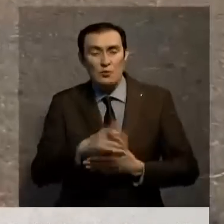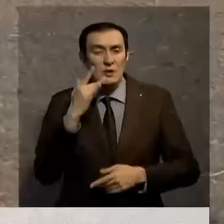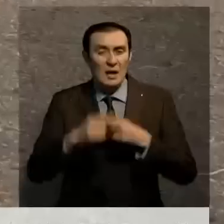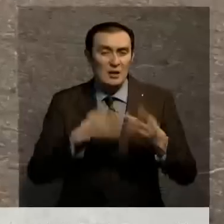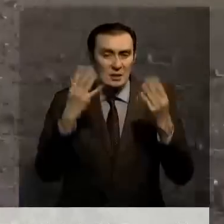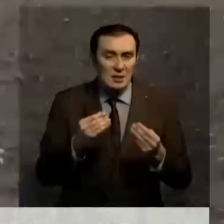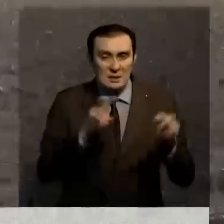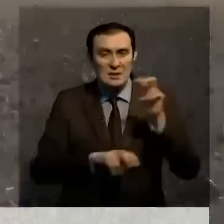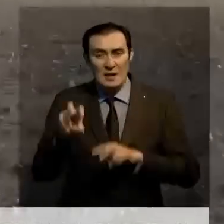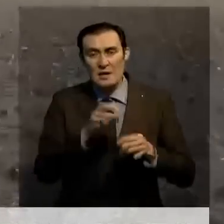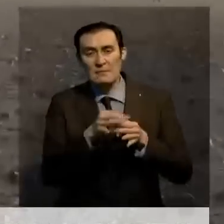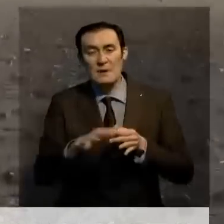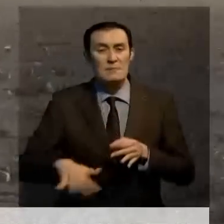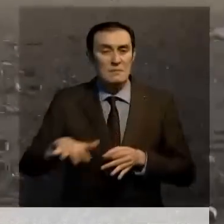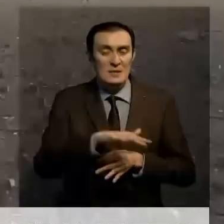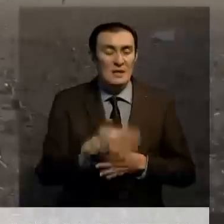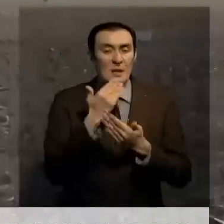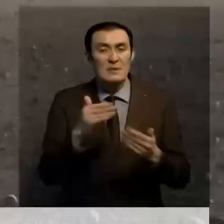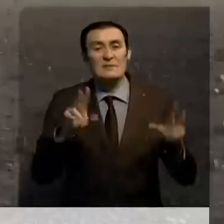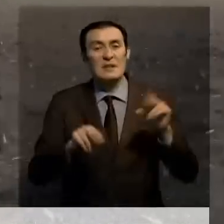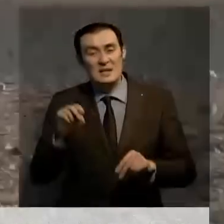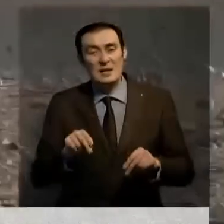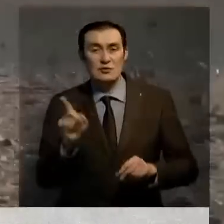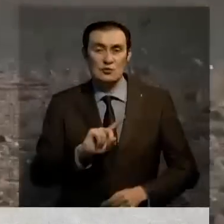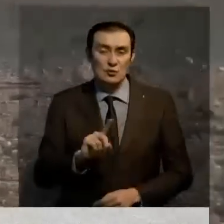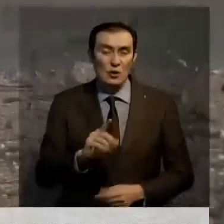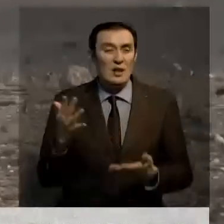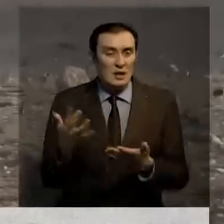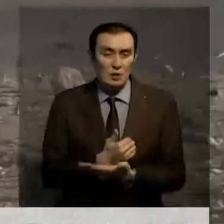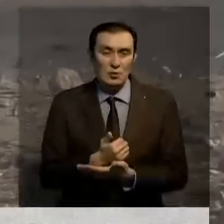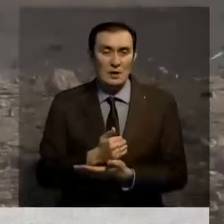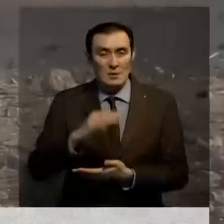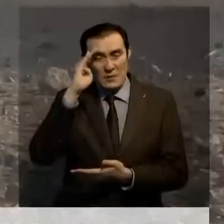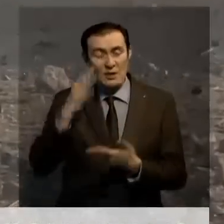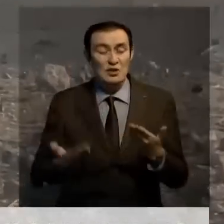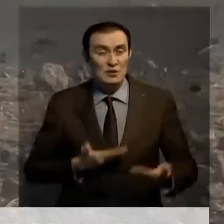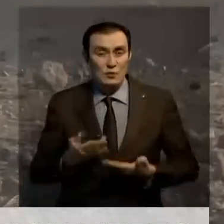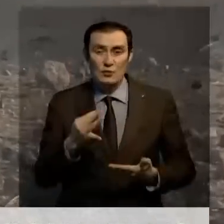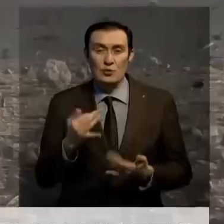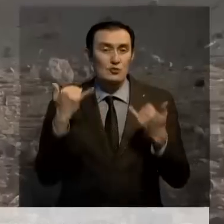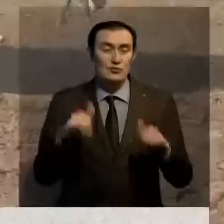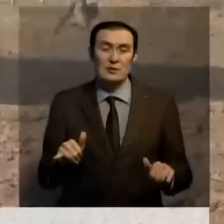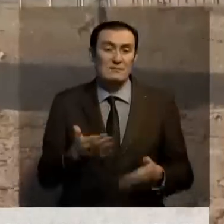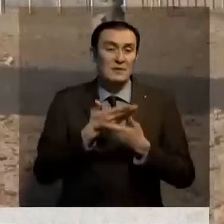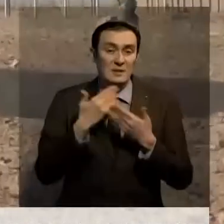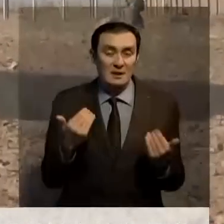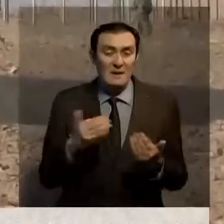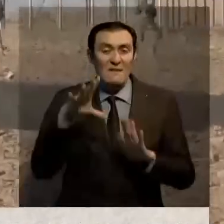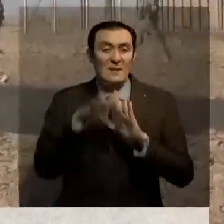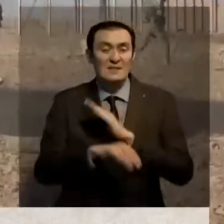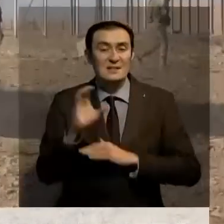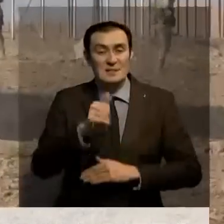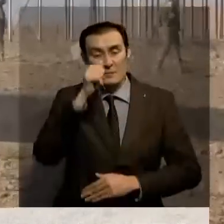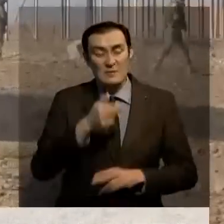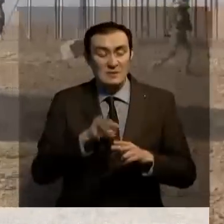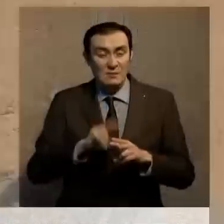ежедневно прочесывали местность. Все до последнего верили и надеялись, что найдут Бауржана живым. Но чуда не произошло. В конце сентября этого